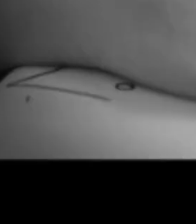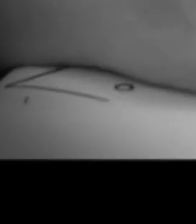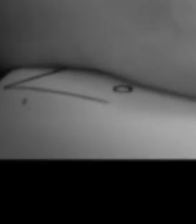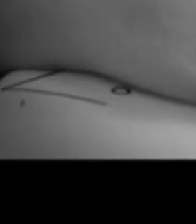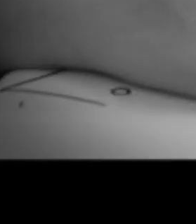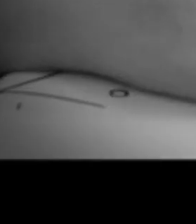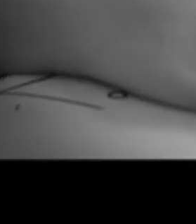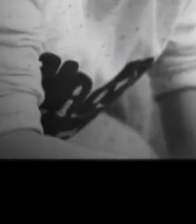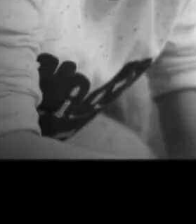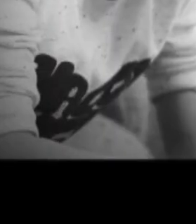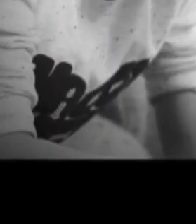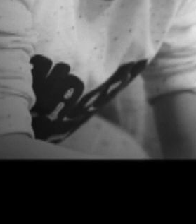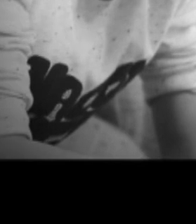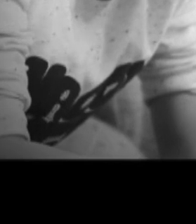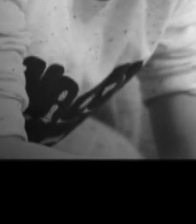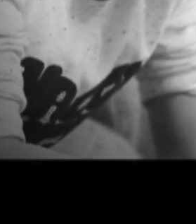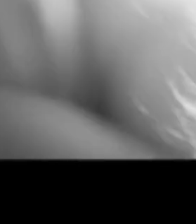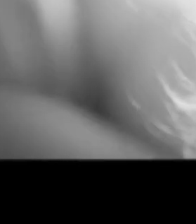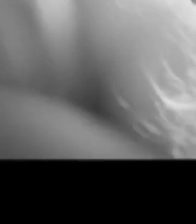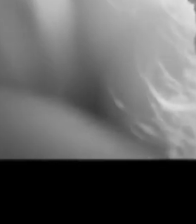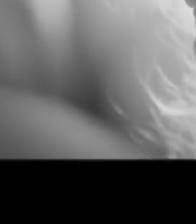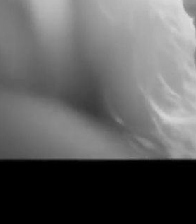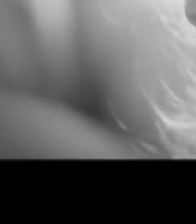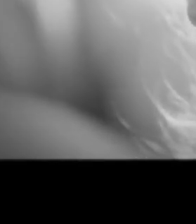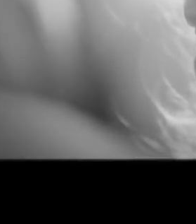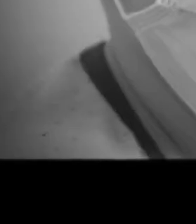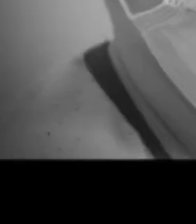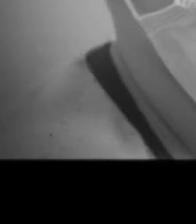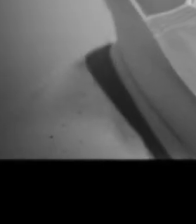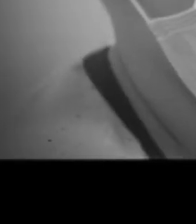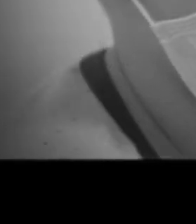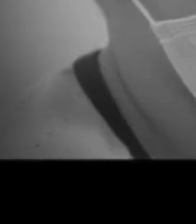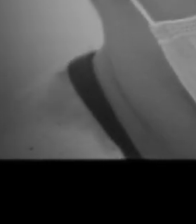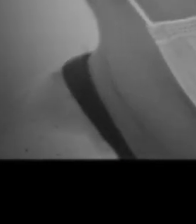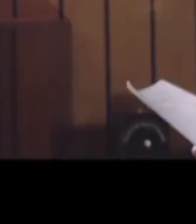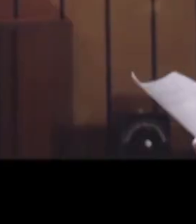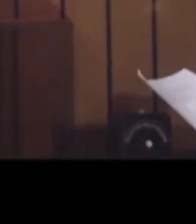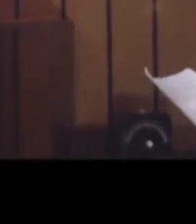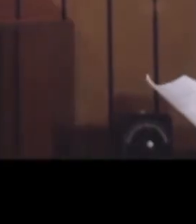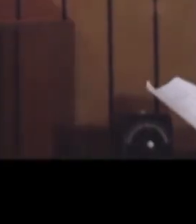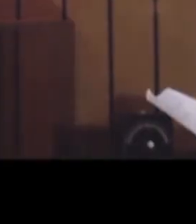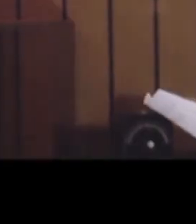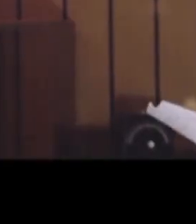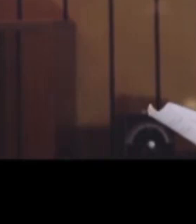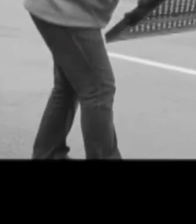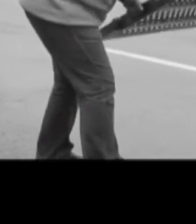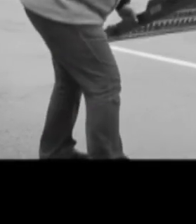što nedostaje, budi tu, budi tu, jer trebam te.